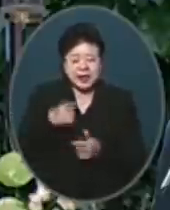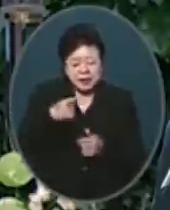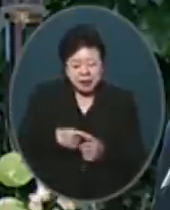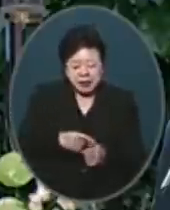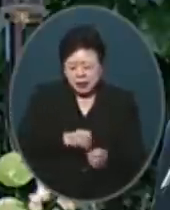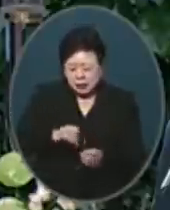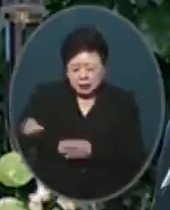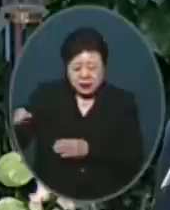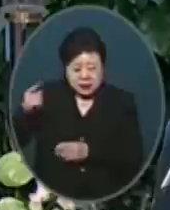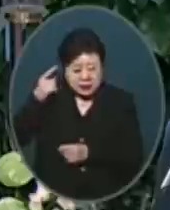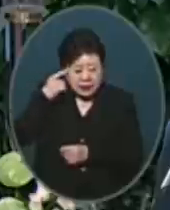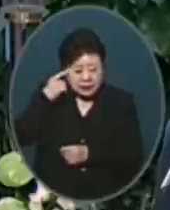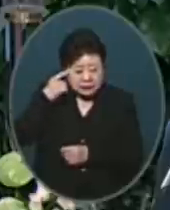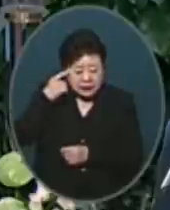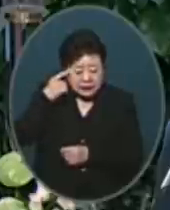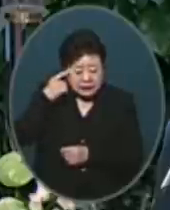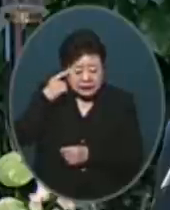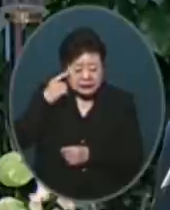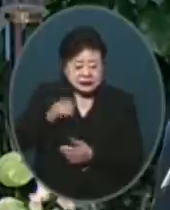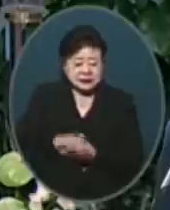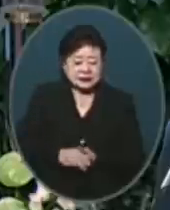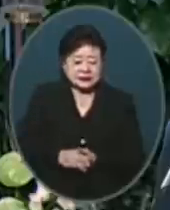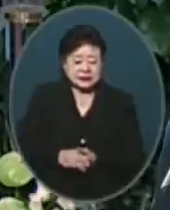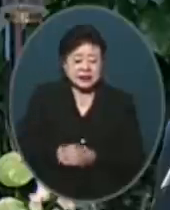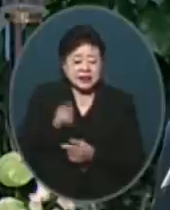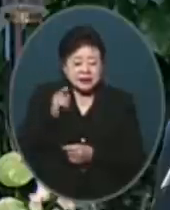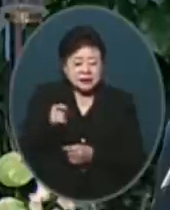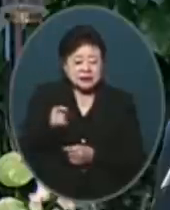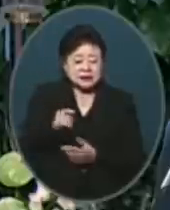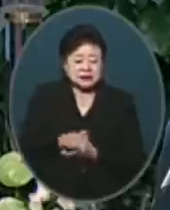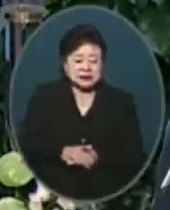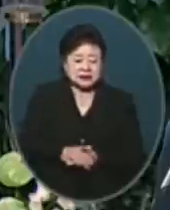박해해서 버린다고 생각하지만 그